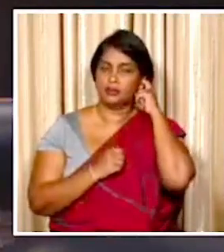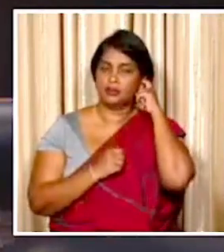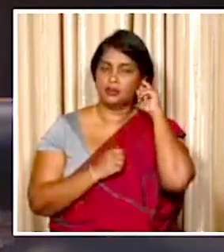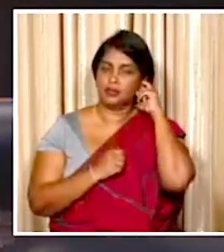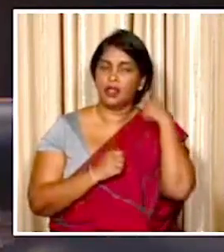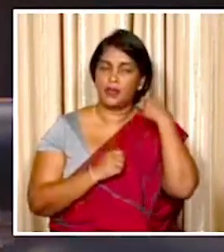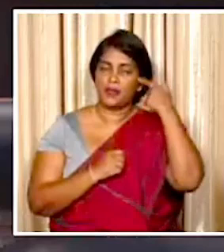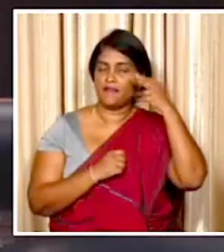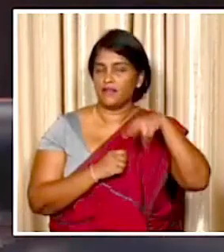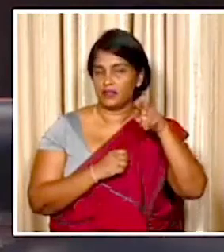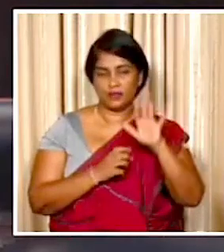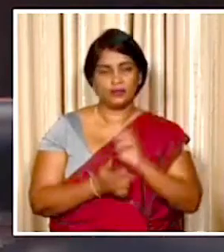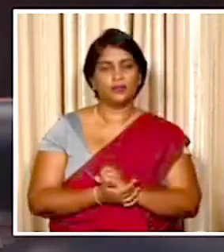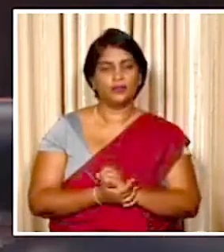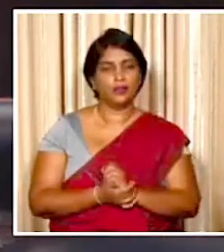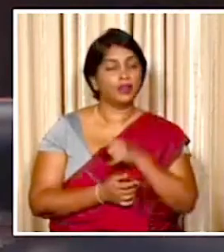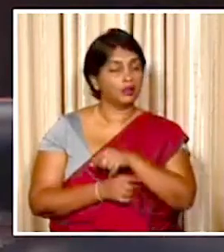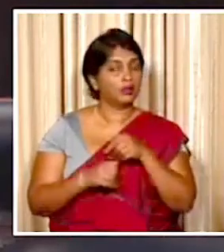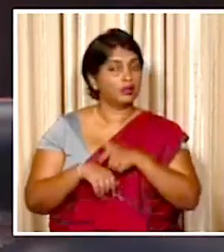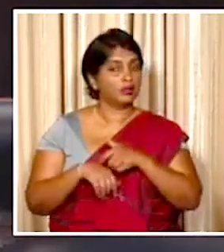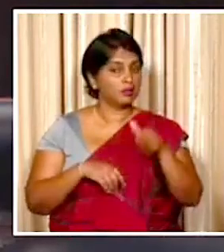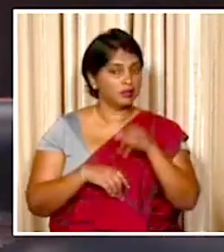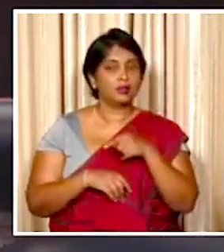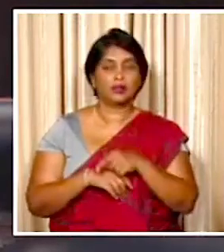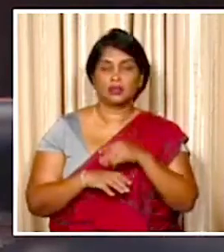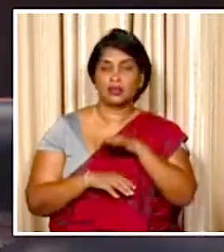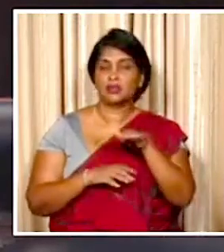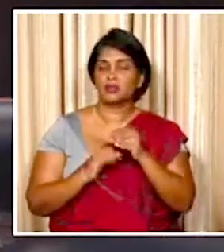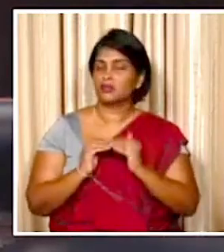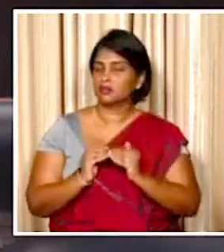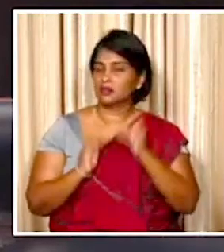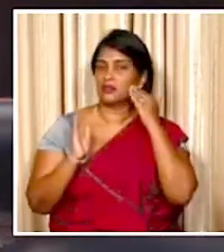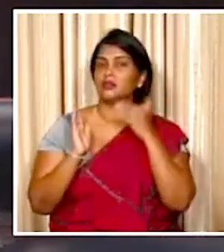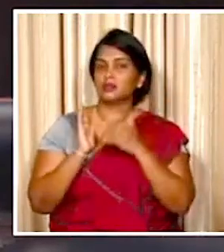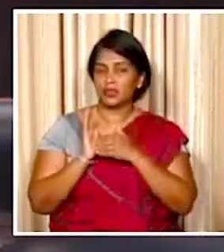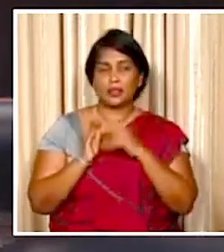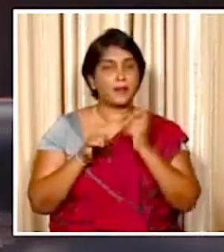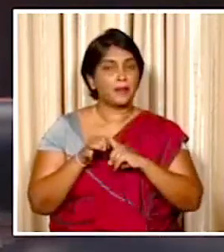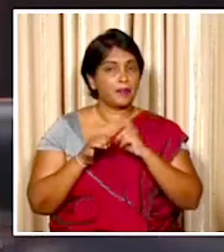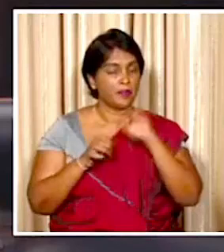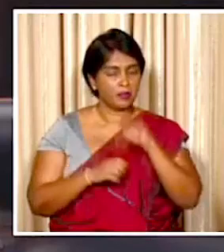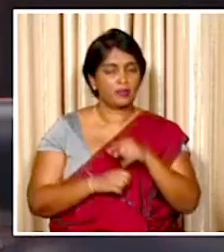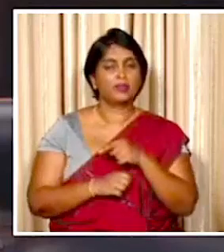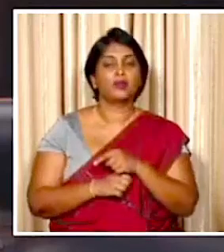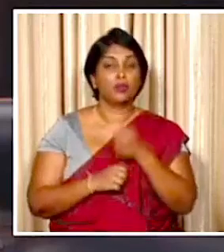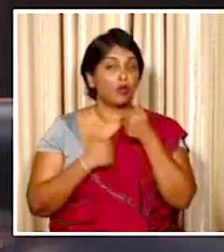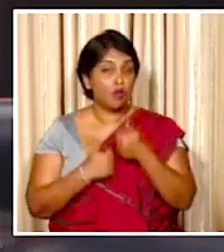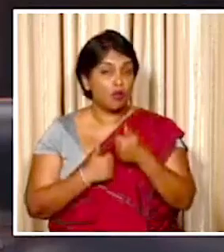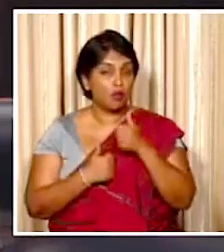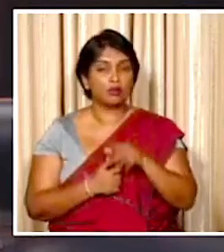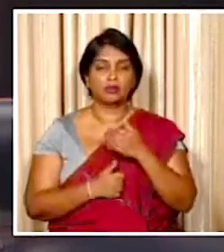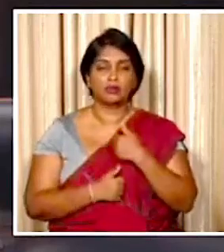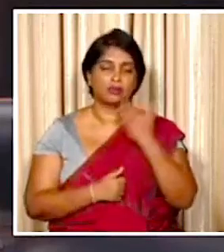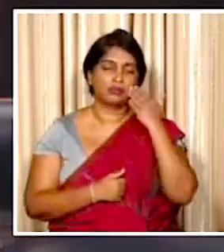अपि विश्वास करनो सह मे वेलावे ये समाज सामुतिय मे विधियट प्राश्नवेने एक होंद दया खैटियट